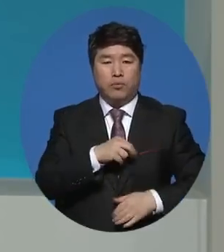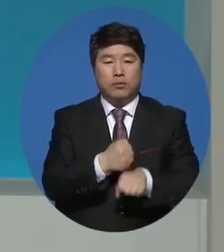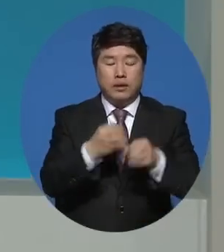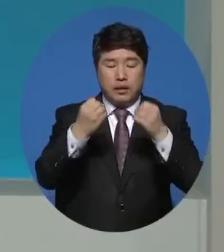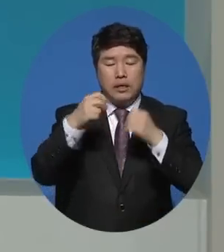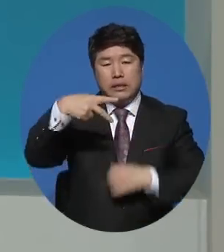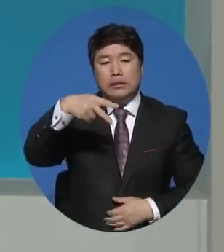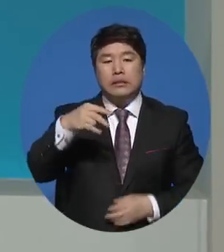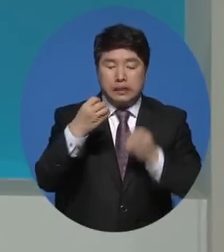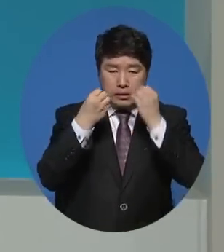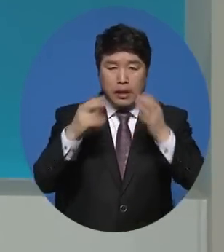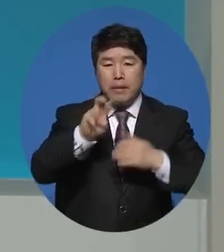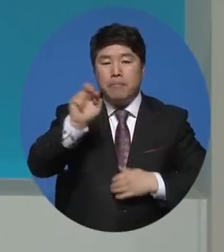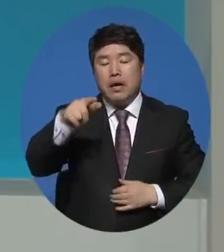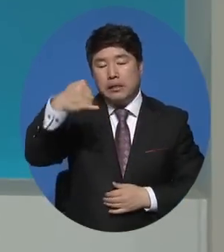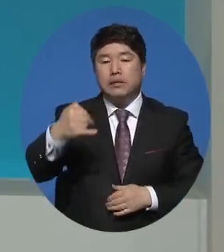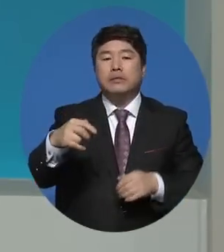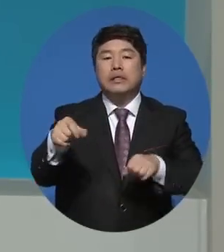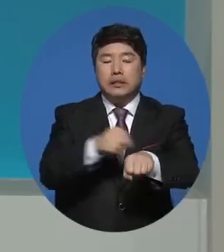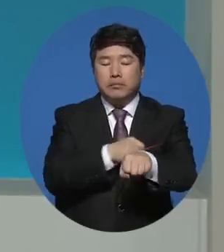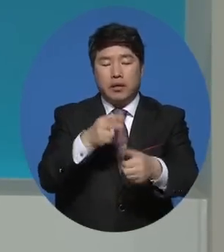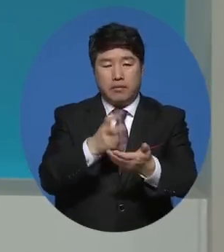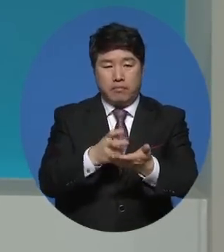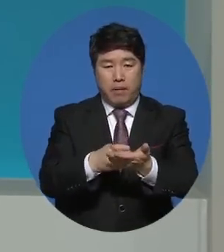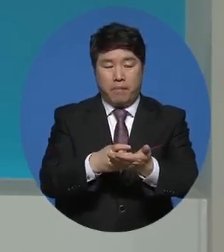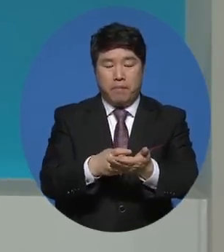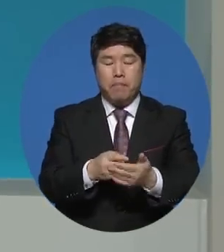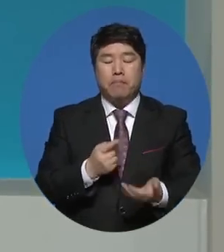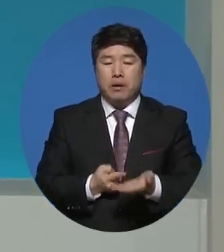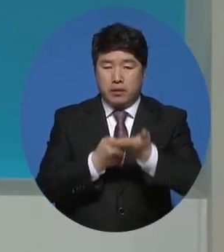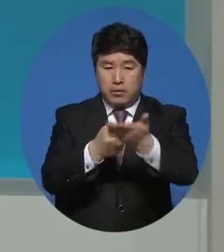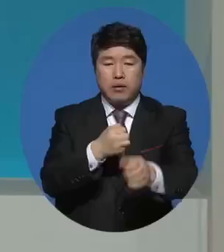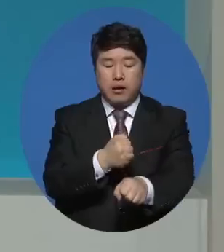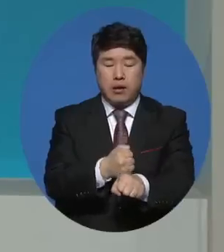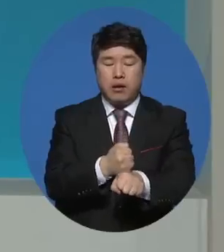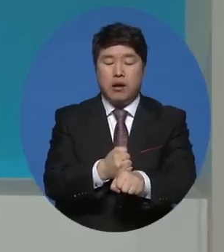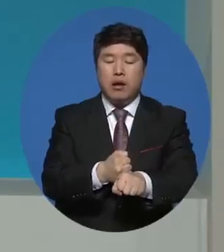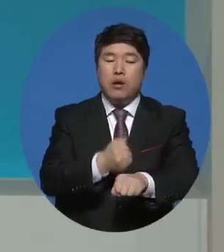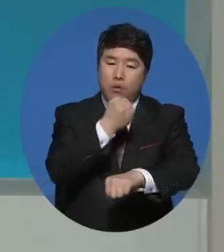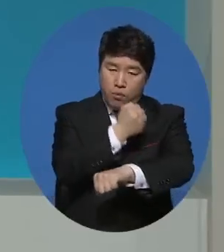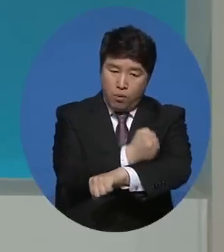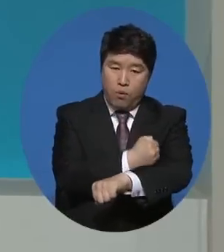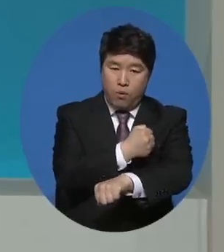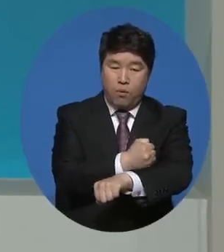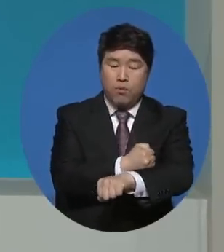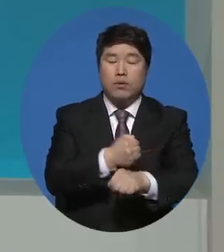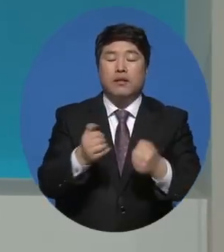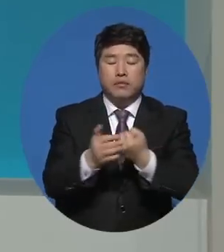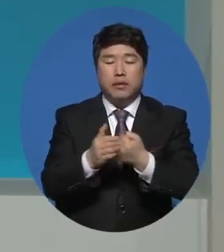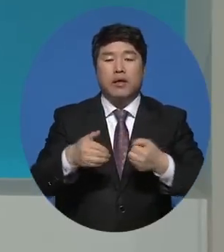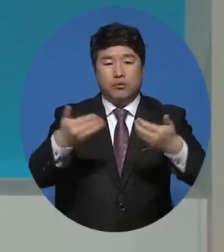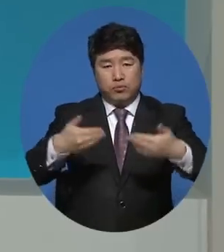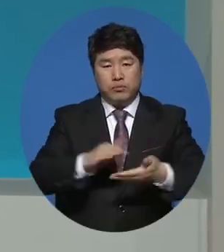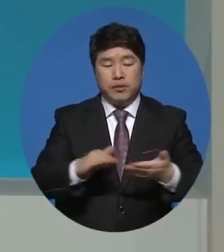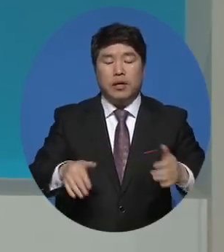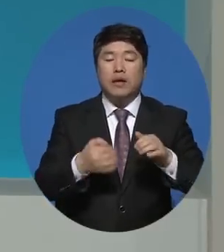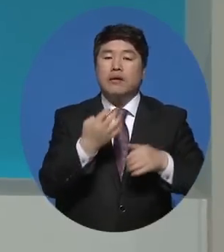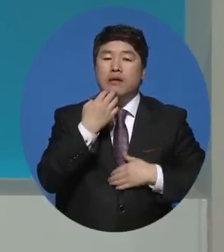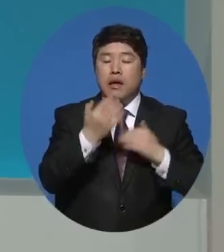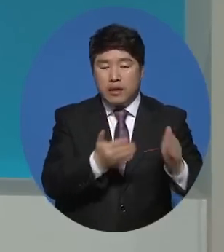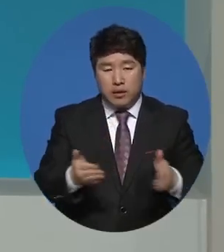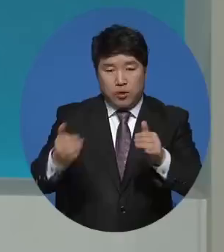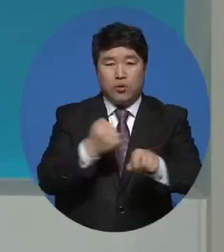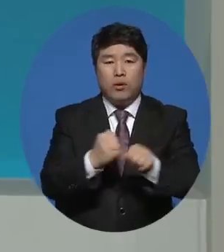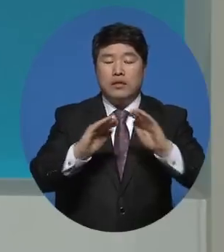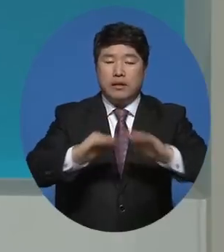특별법을 압도적으로 발휘하고 통과시킨 공로로 이렇게 해 주셨습니다 아울로 지금 경기도와 전남은 상생하고